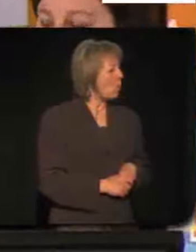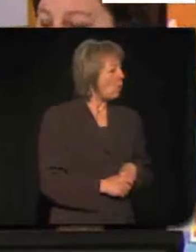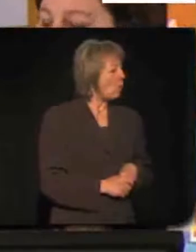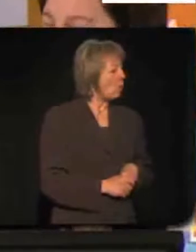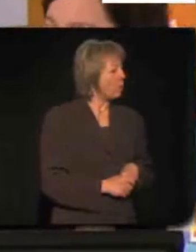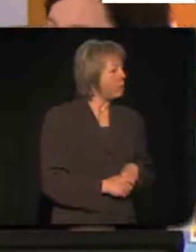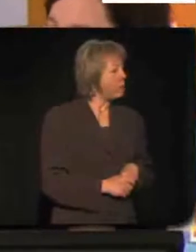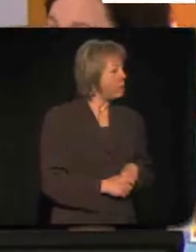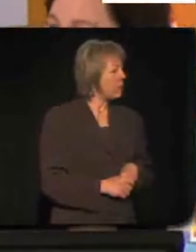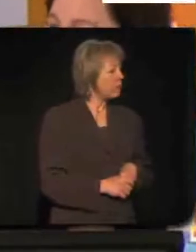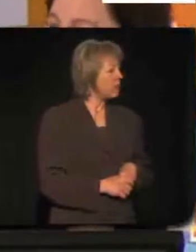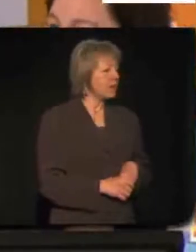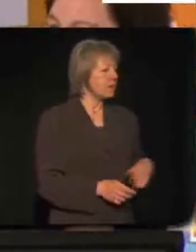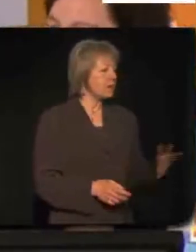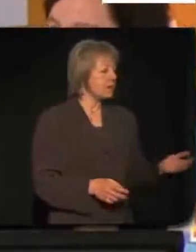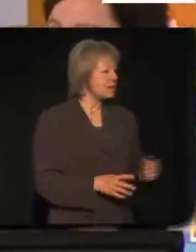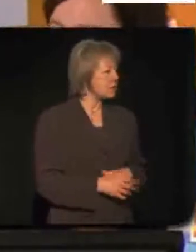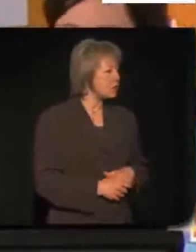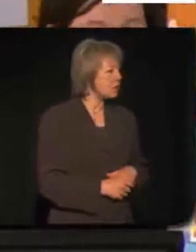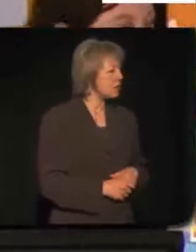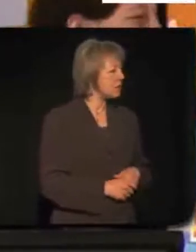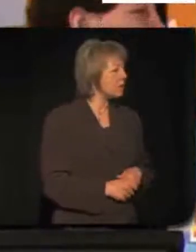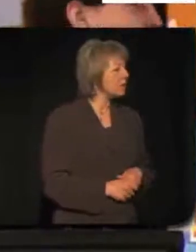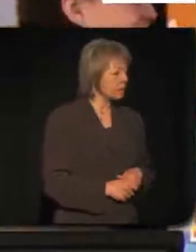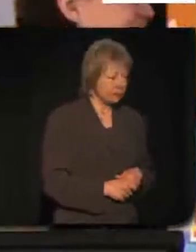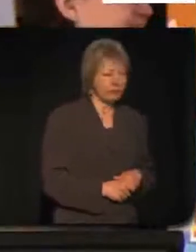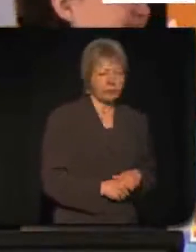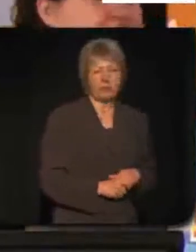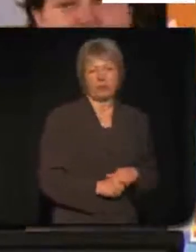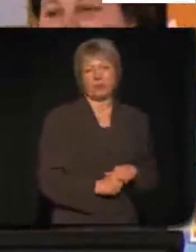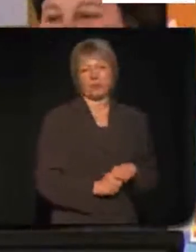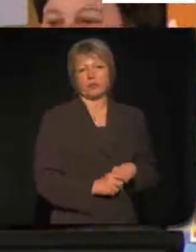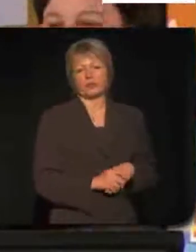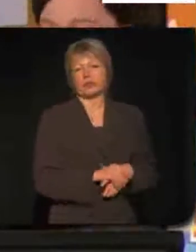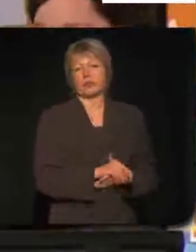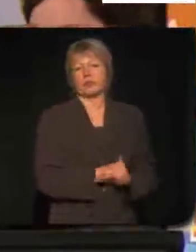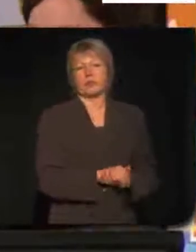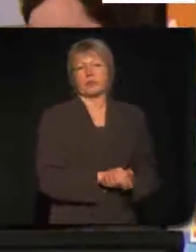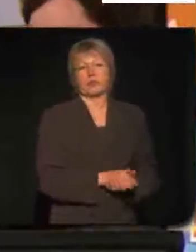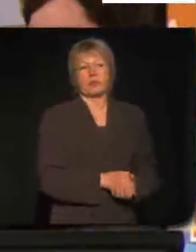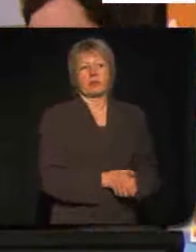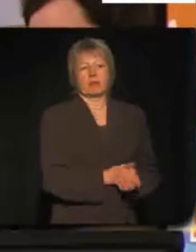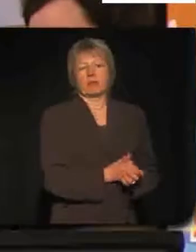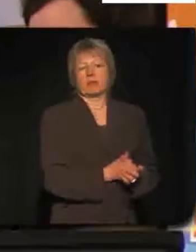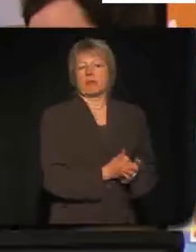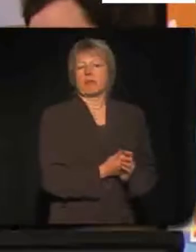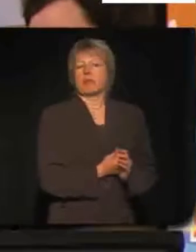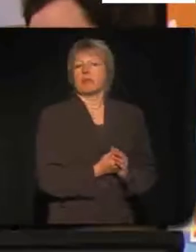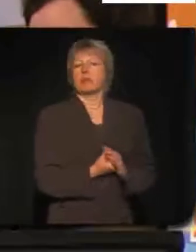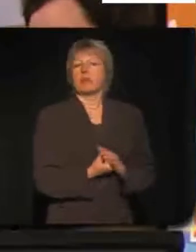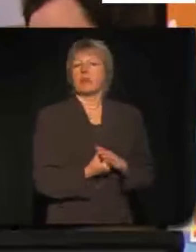sei schneller auf dem Weg danke wir haben hier nämlich Eintrag